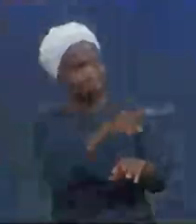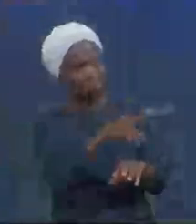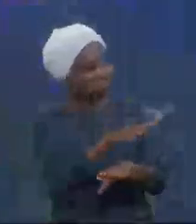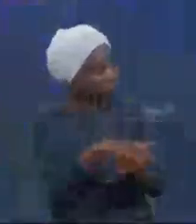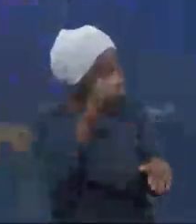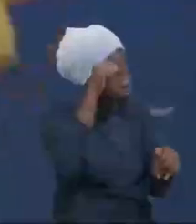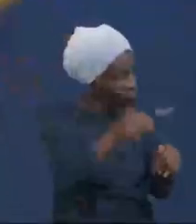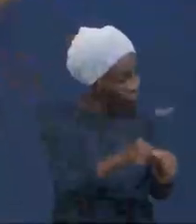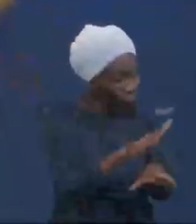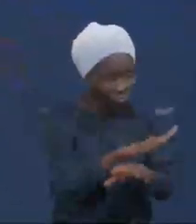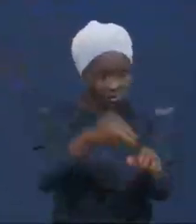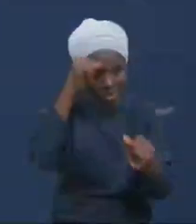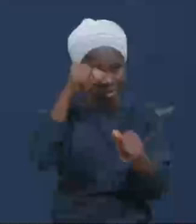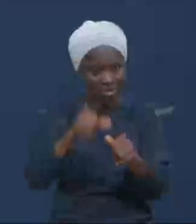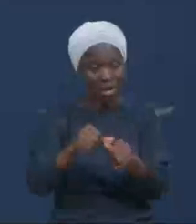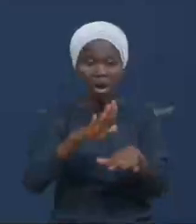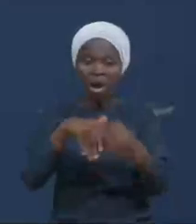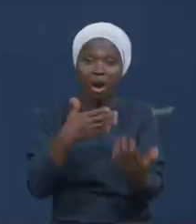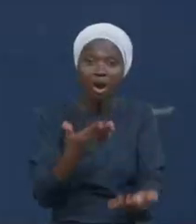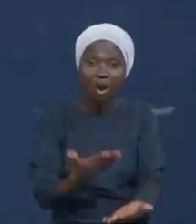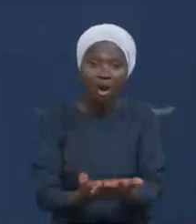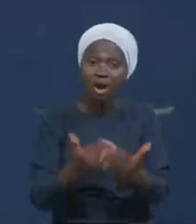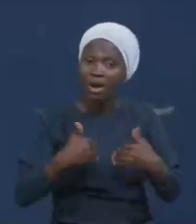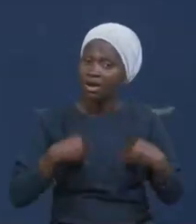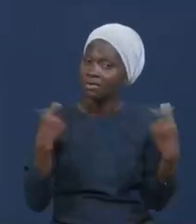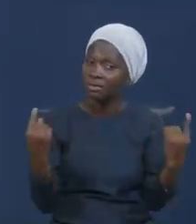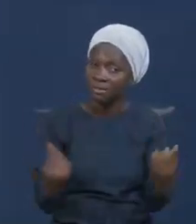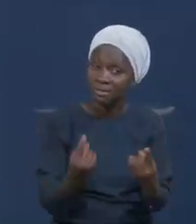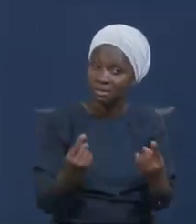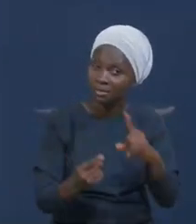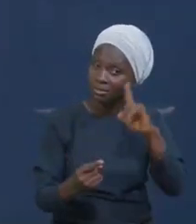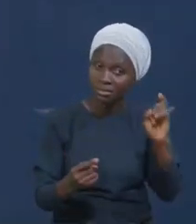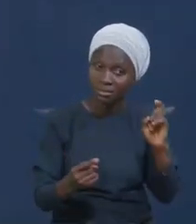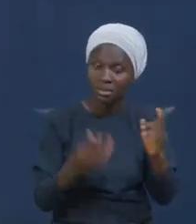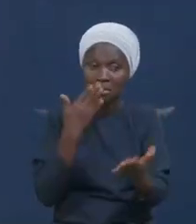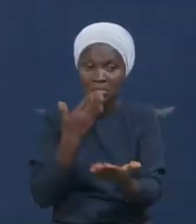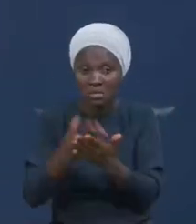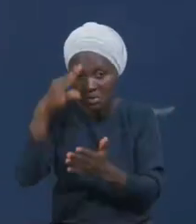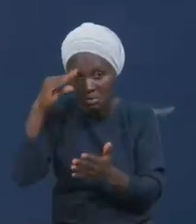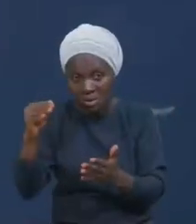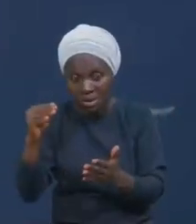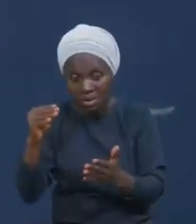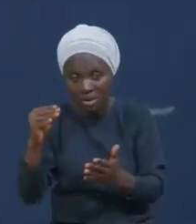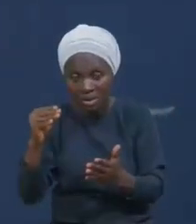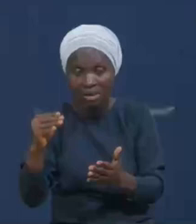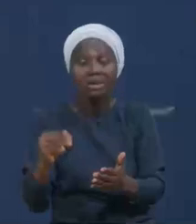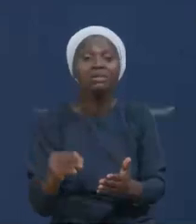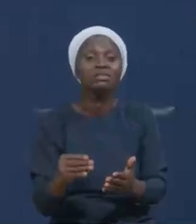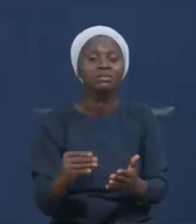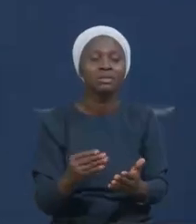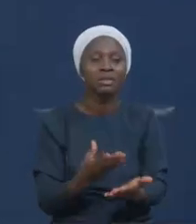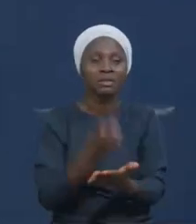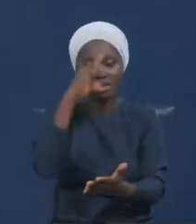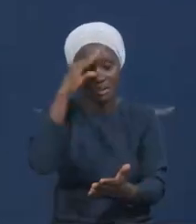pas? Tous ont péché. Les bons hommes, les hommes généreux, les hommes